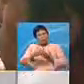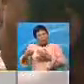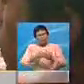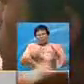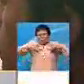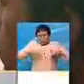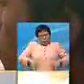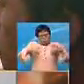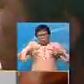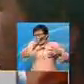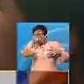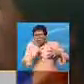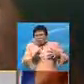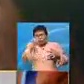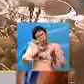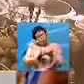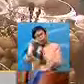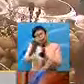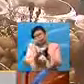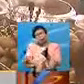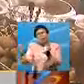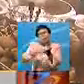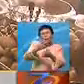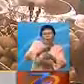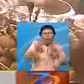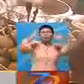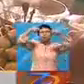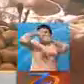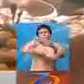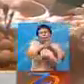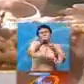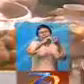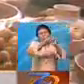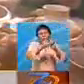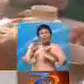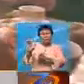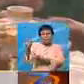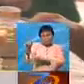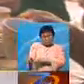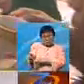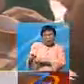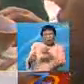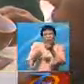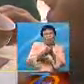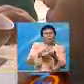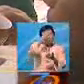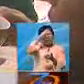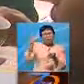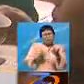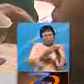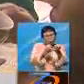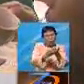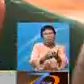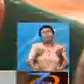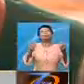mematahkan semangat ziat untuk terus mencipta kejayaan dalam bidang sukan beliau sentiasa memberi sokongan moral dan